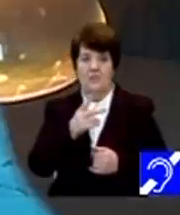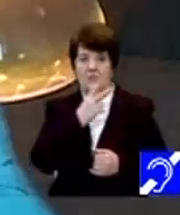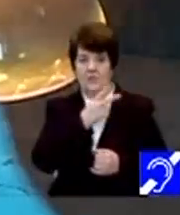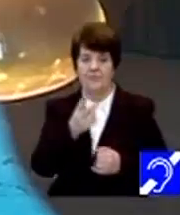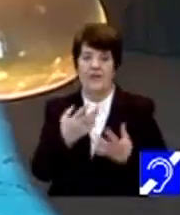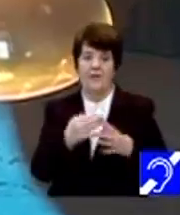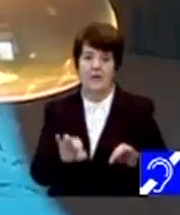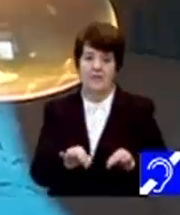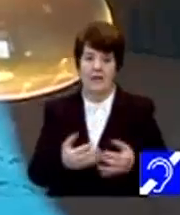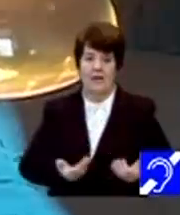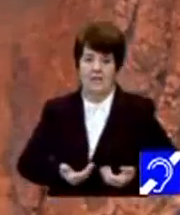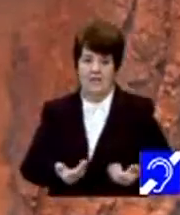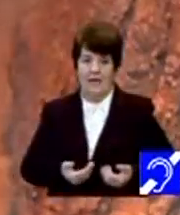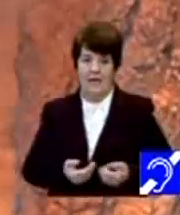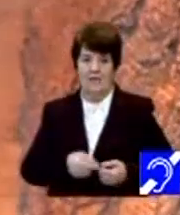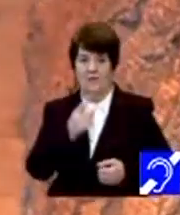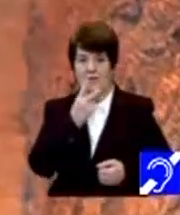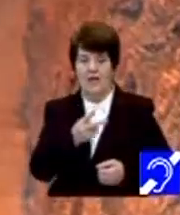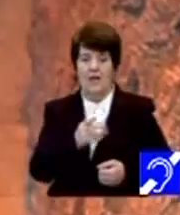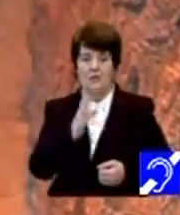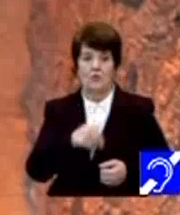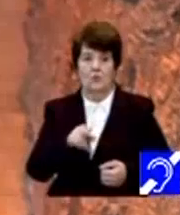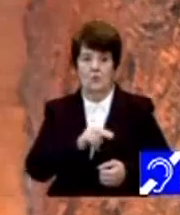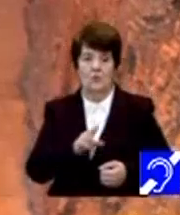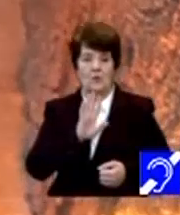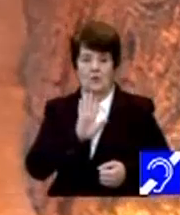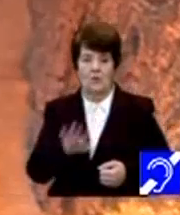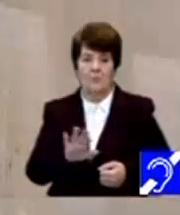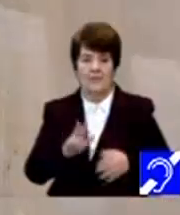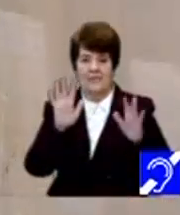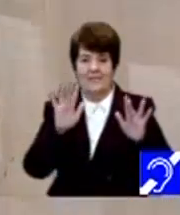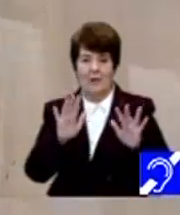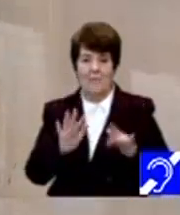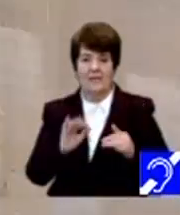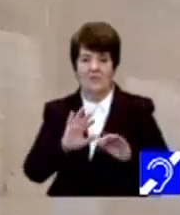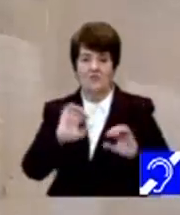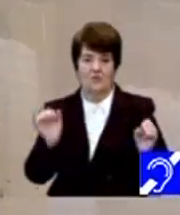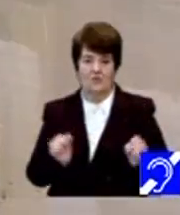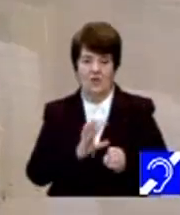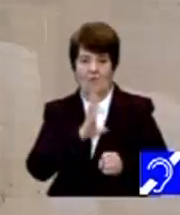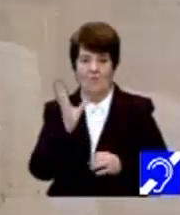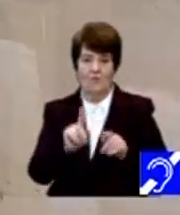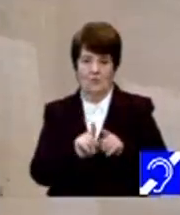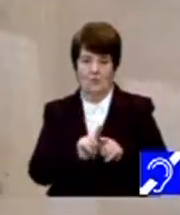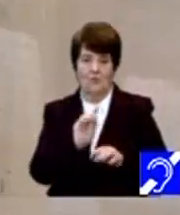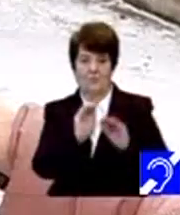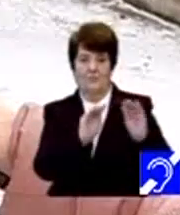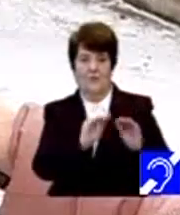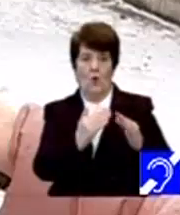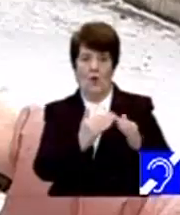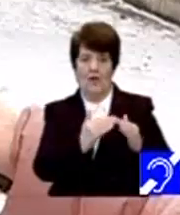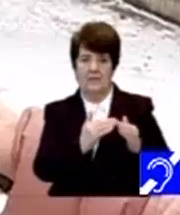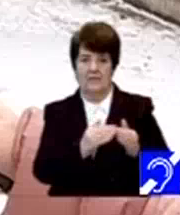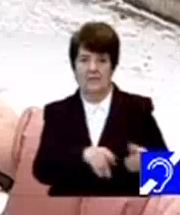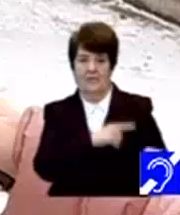suricatele, mamifere care în libertate își duc traiul în deșertul Africii de Sud, nu iubesc deloc zăpada și gerul. De aceea le-a fost amenajată o